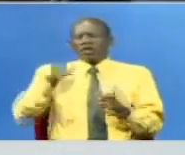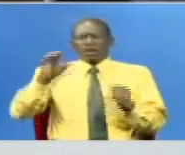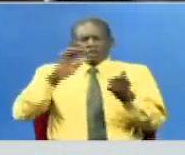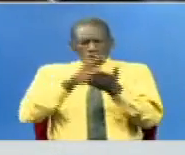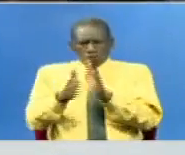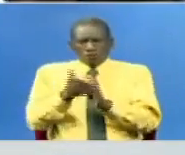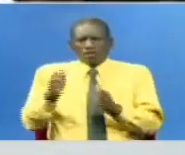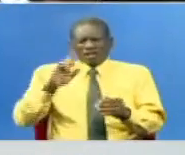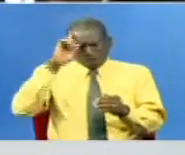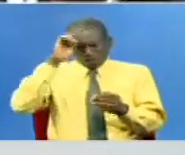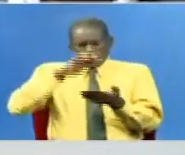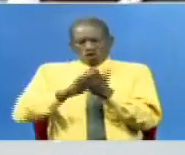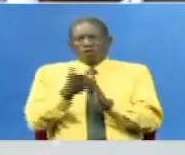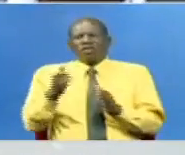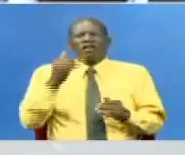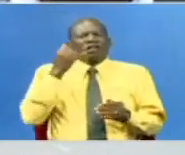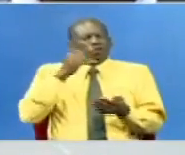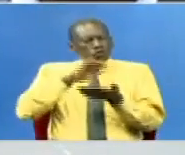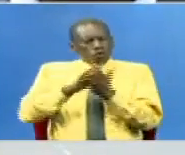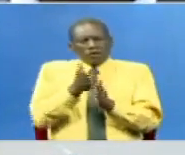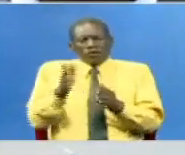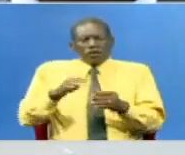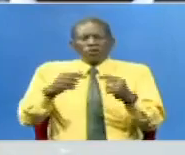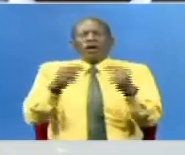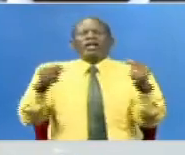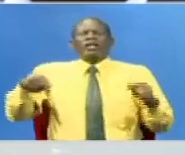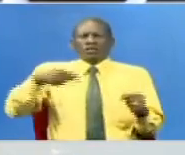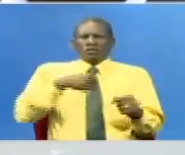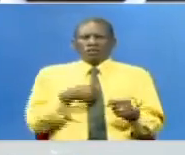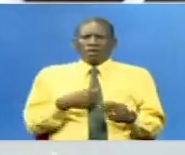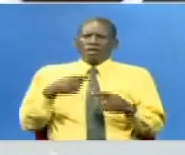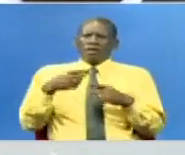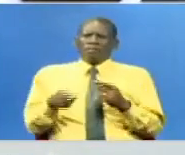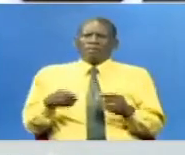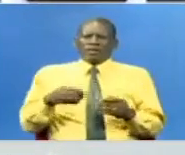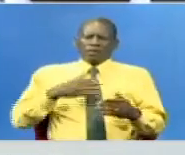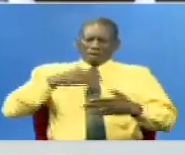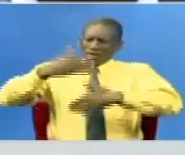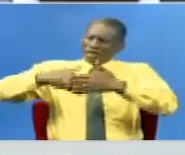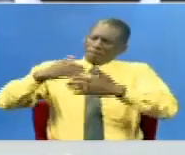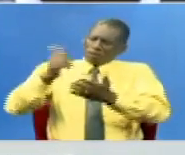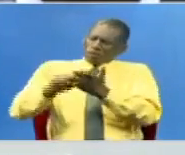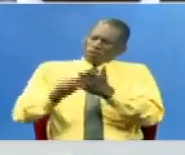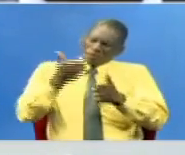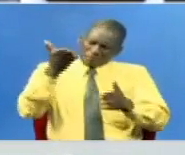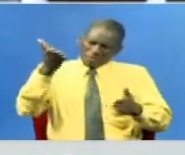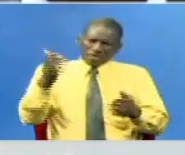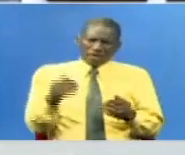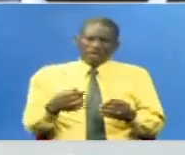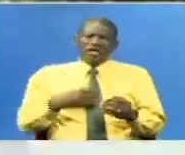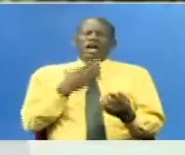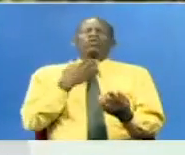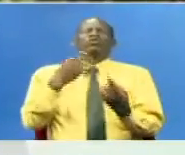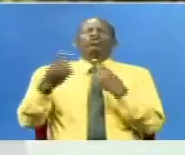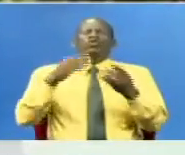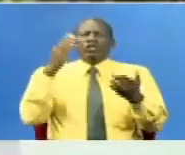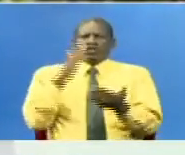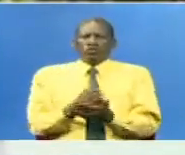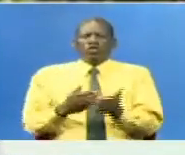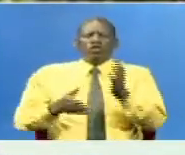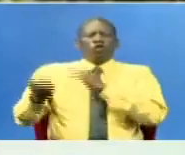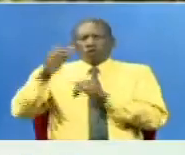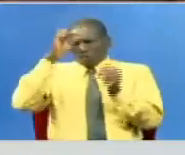Nyadarwa naona hakuna. Nakuru naona hakuna. Lakini kwa my neighbor shida inatoka hapo. Na mimi naongea ukweli. The former